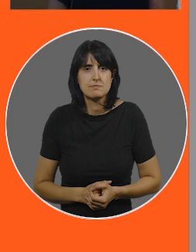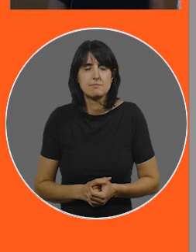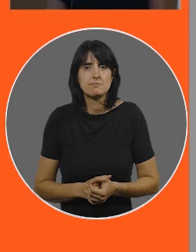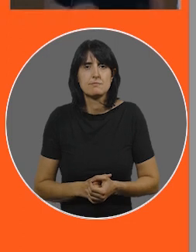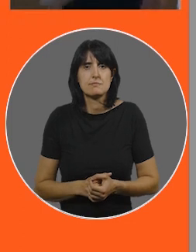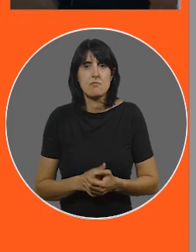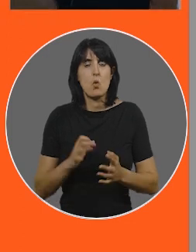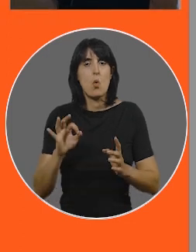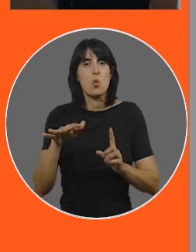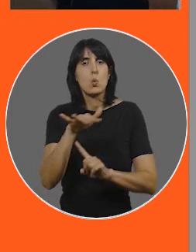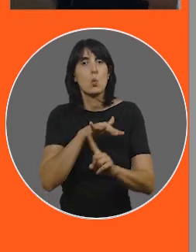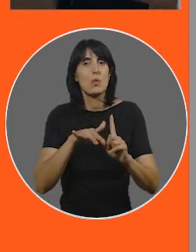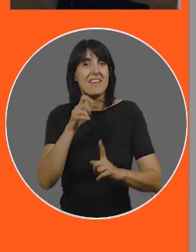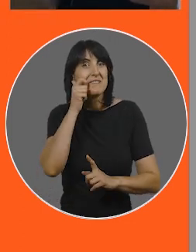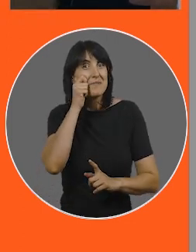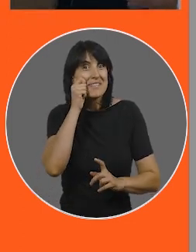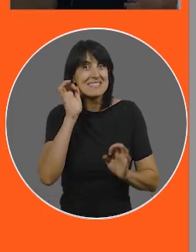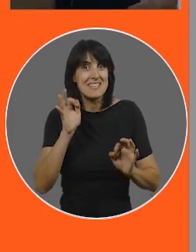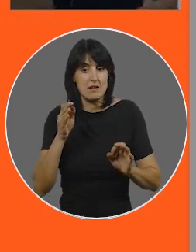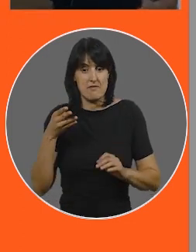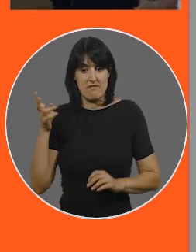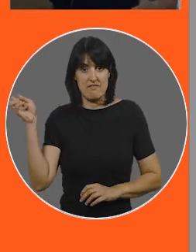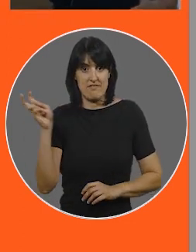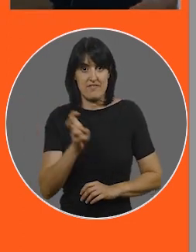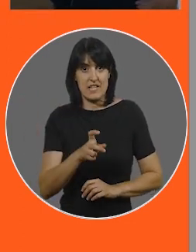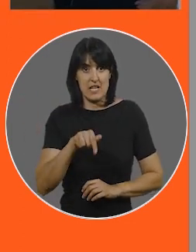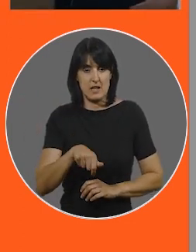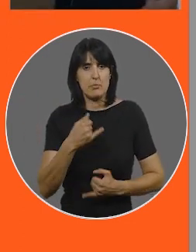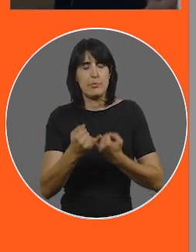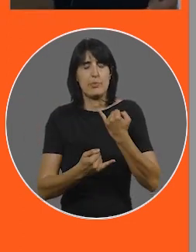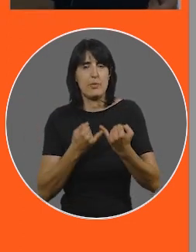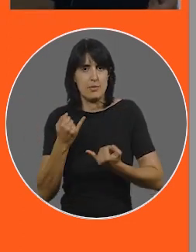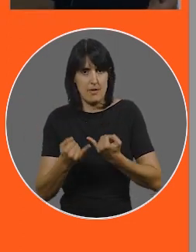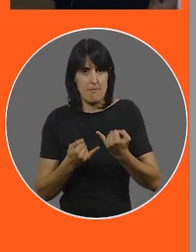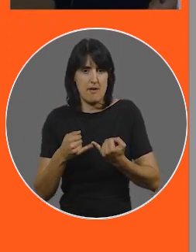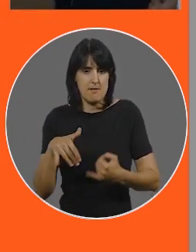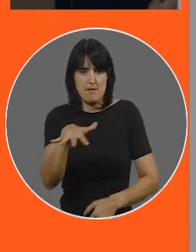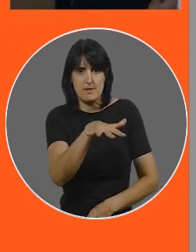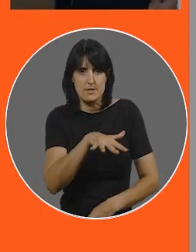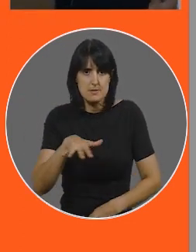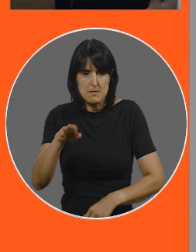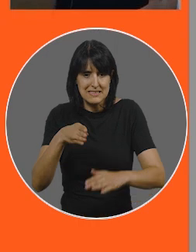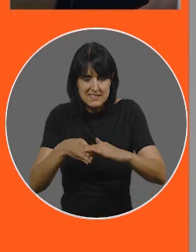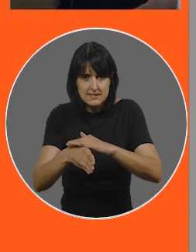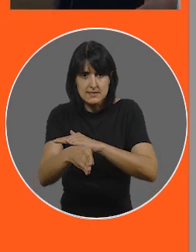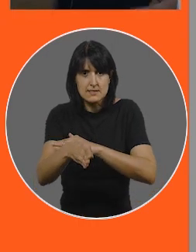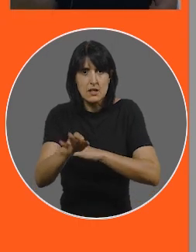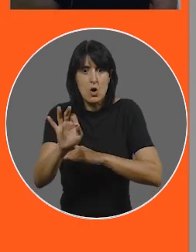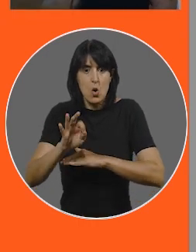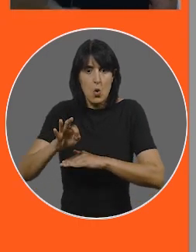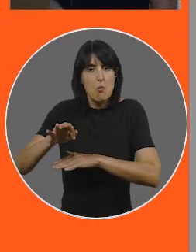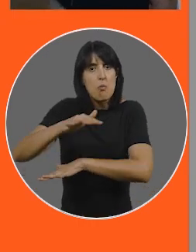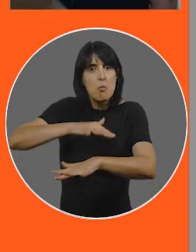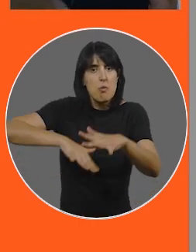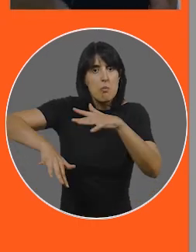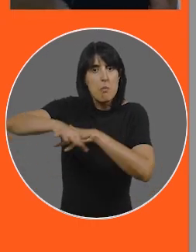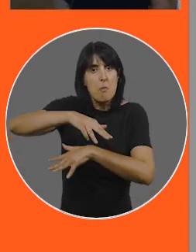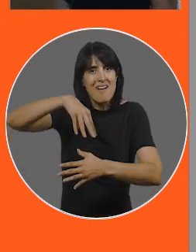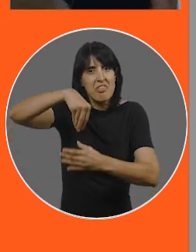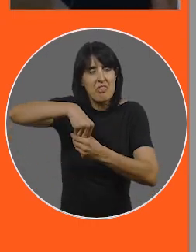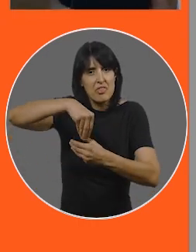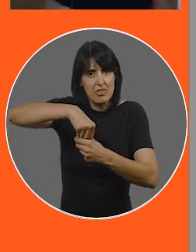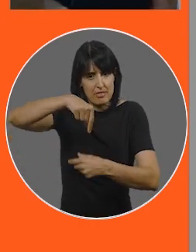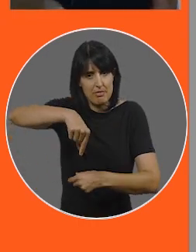casos. Si hi ha un context més físic, doncs potser per arribar aquí podeu tenir problemes per arribar a l'espai o per navegar dins